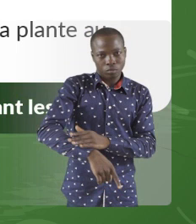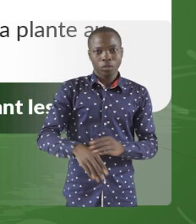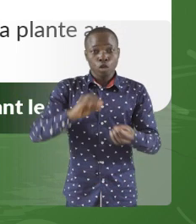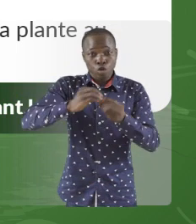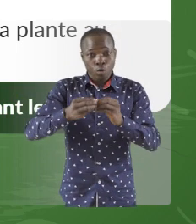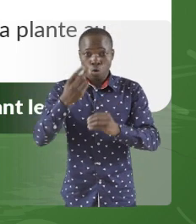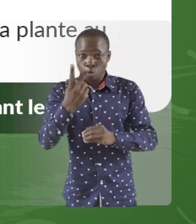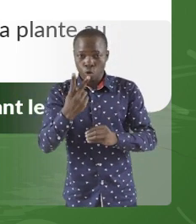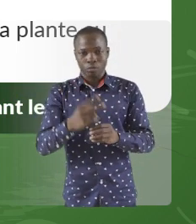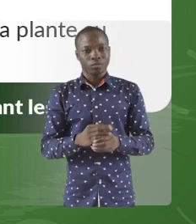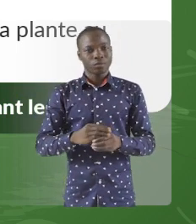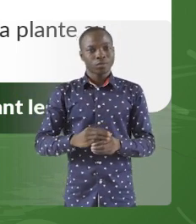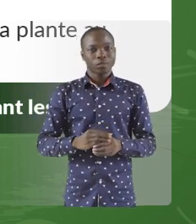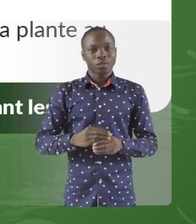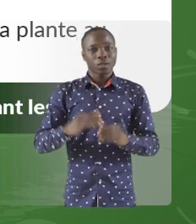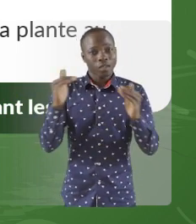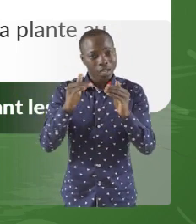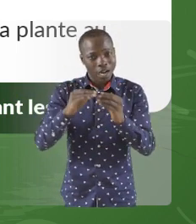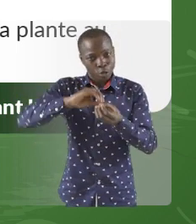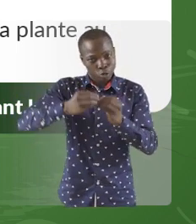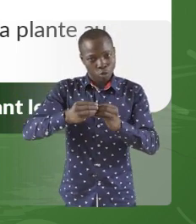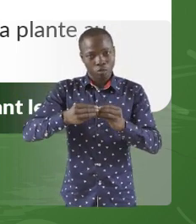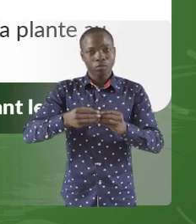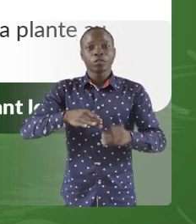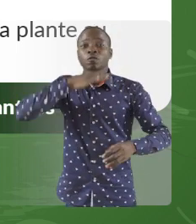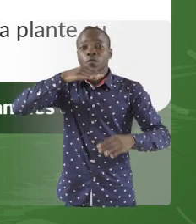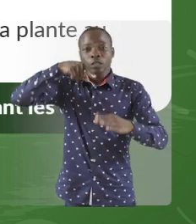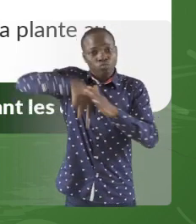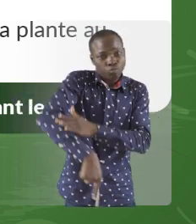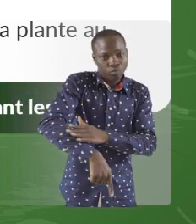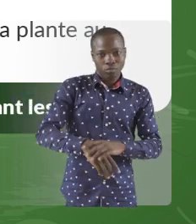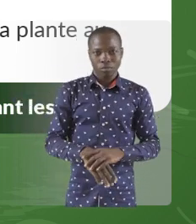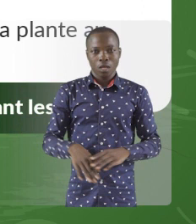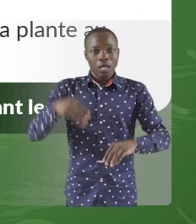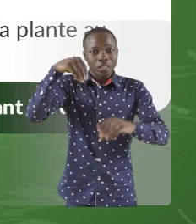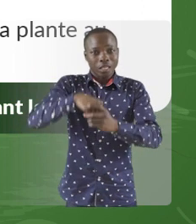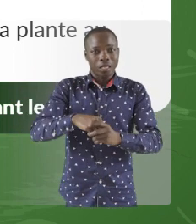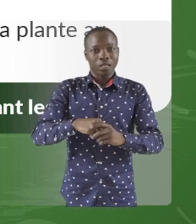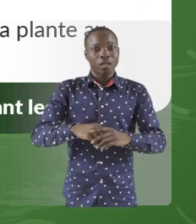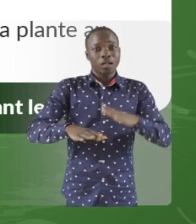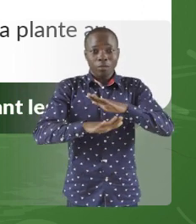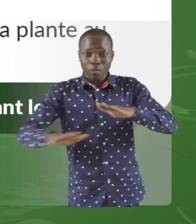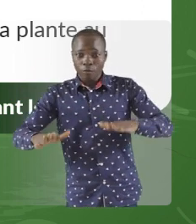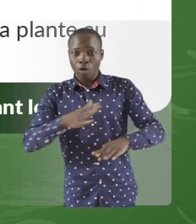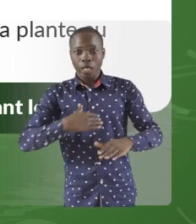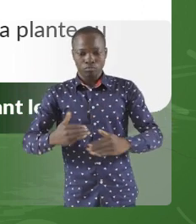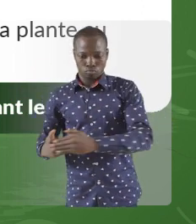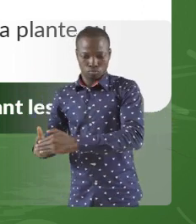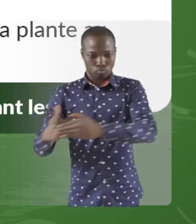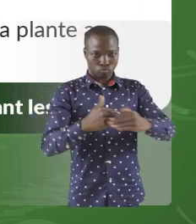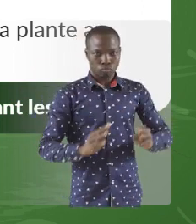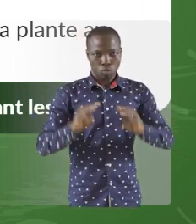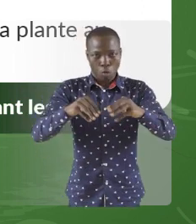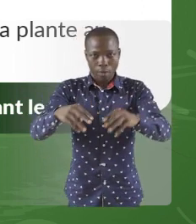correspond à sol phéralytique. Dans les bas-fonds et sur le cordon littoral, on trouve les.